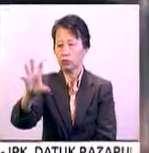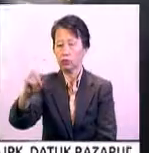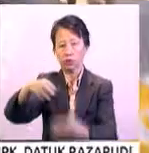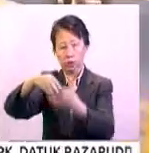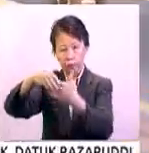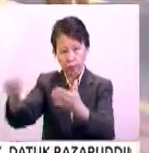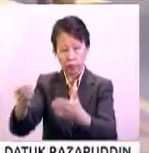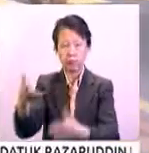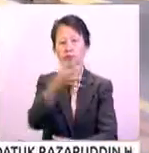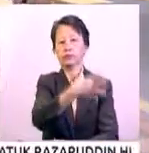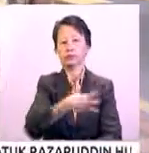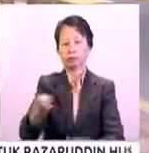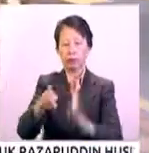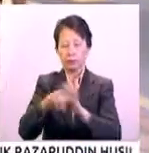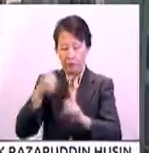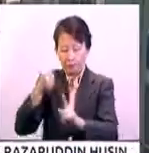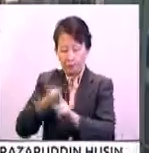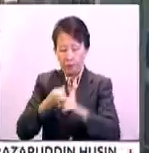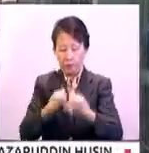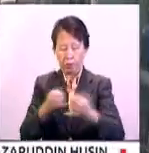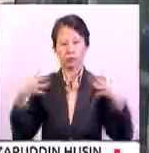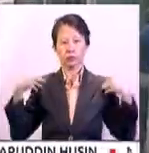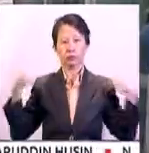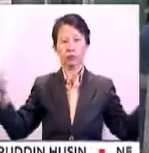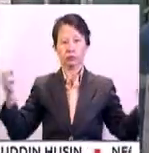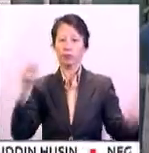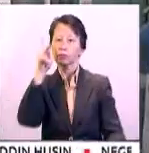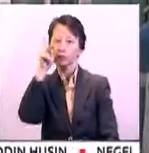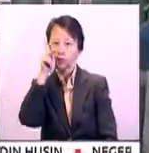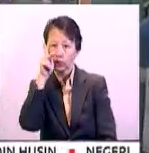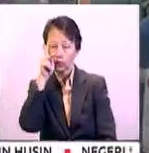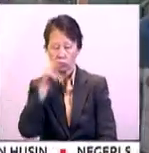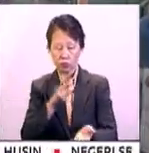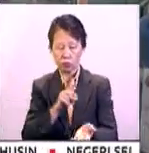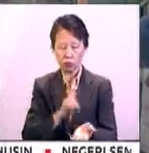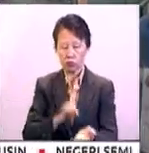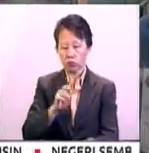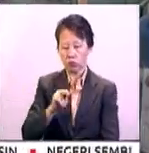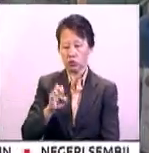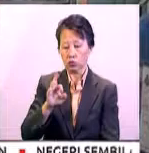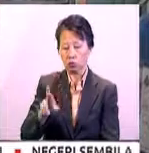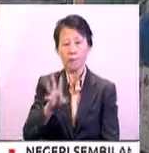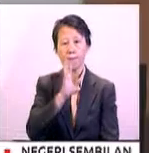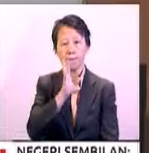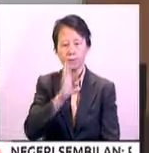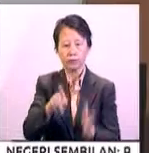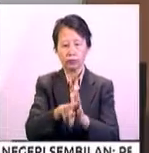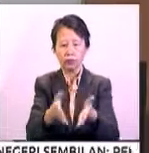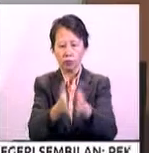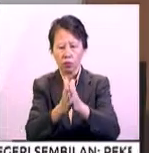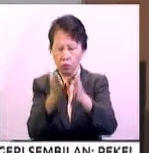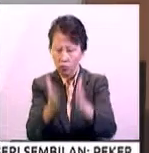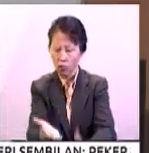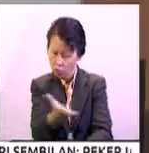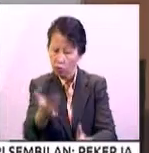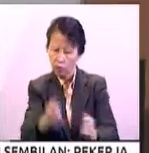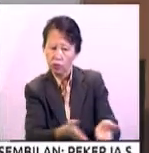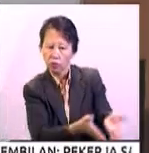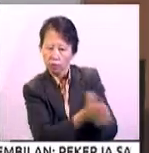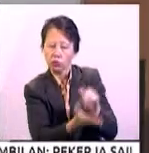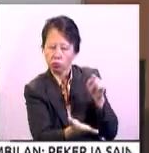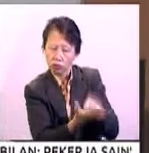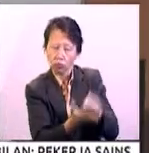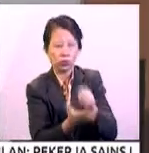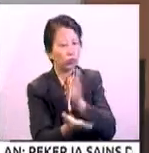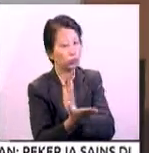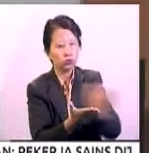RM335,750. Sementara itu, pengarah Jabatan Kesihatan Negeri Kedah Dato' Dr. Nohizan Ismail berkata pemohon boleh membuat tuntutan secara